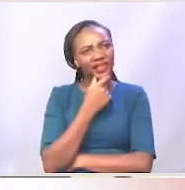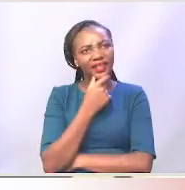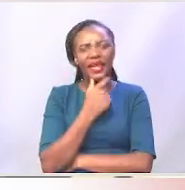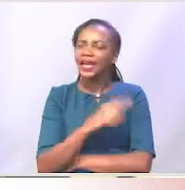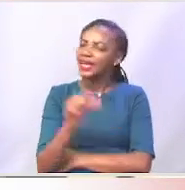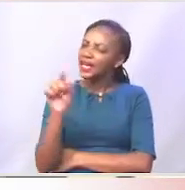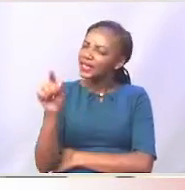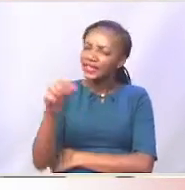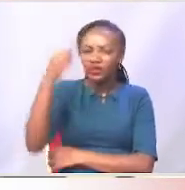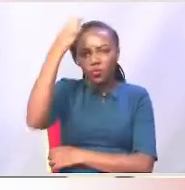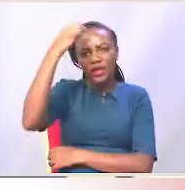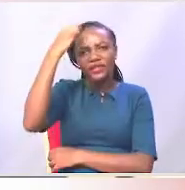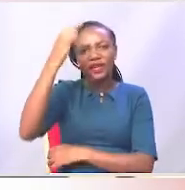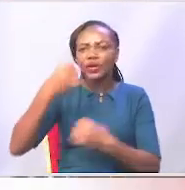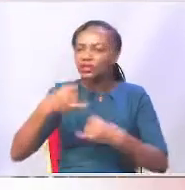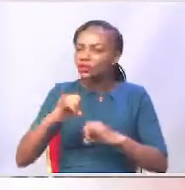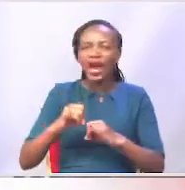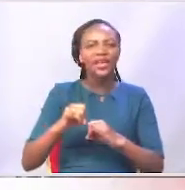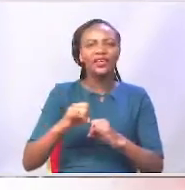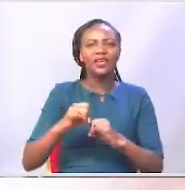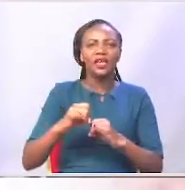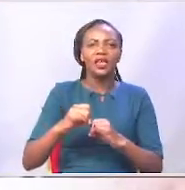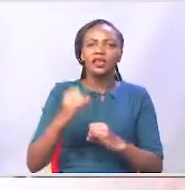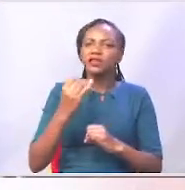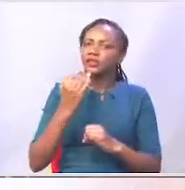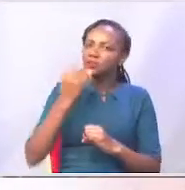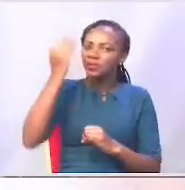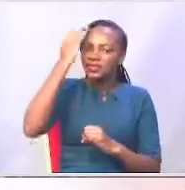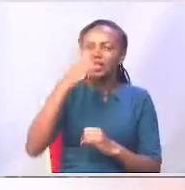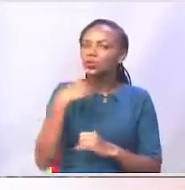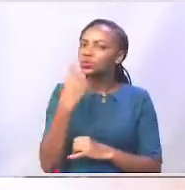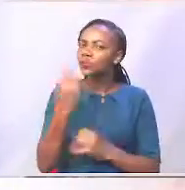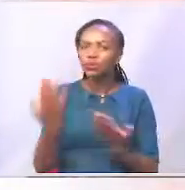who is Wetangula trying to fool here? Sasa viongozi wa chama cha DAP Kenya wanashika.